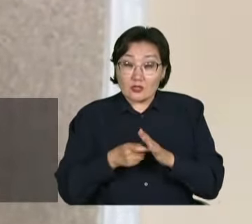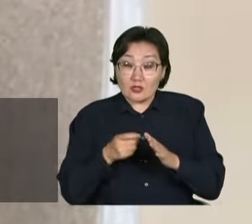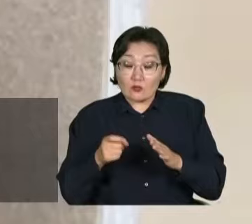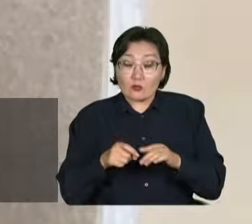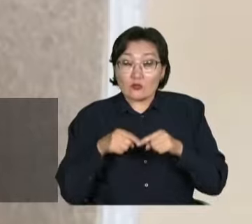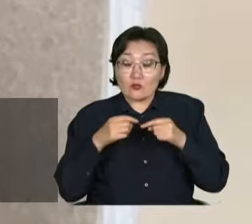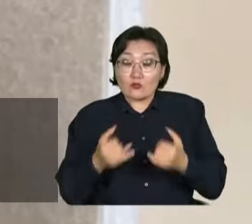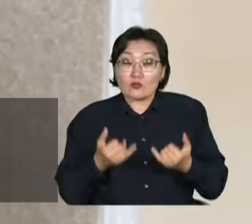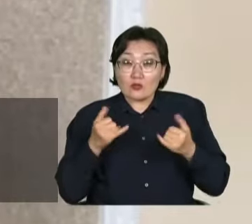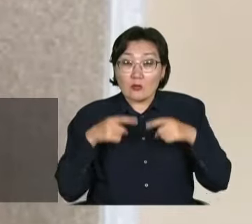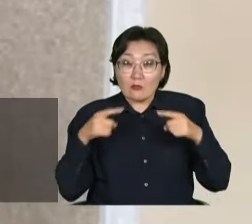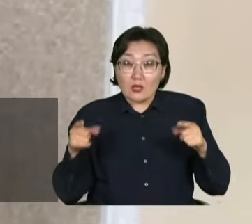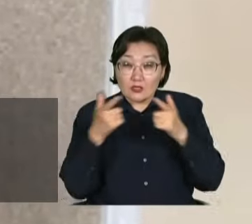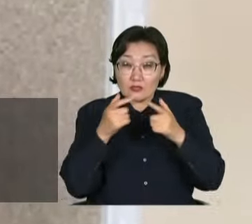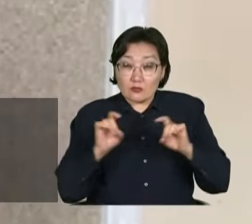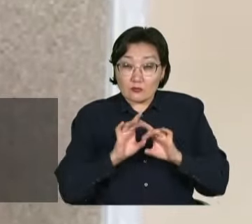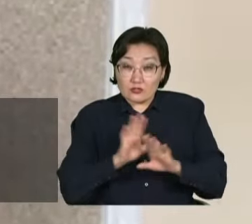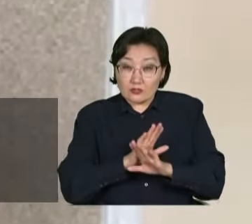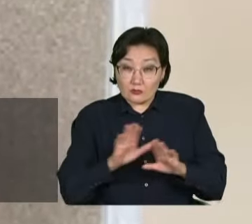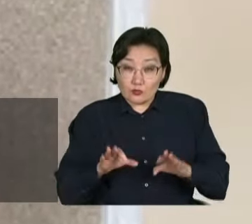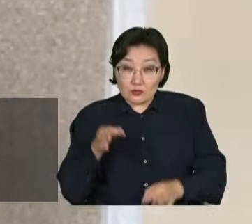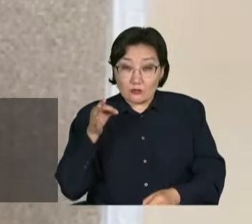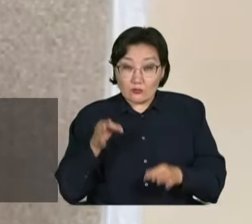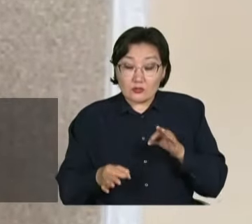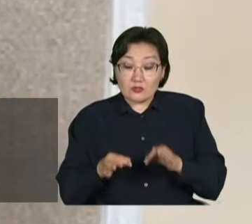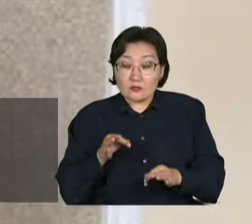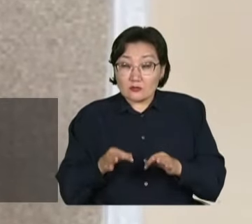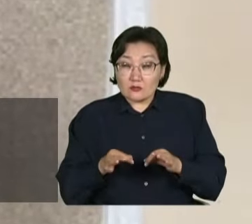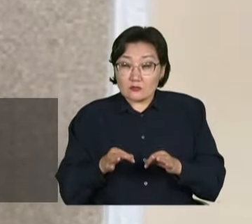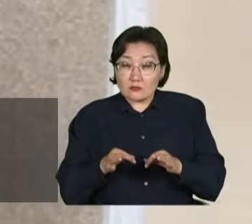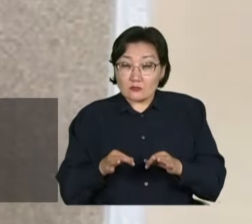басқа ақпарат жарияланбайды. Қылмыстық іс Қызылорда